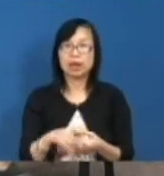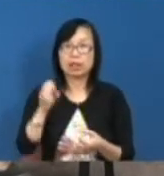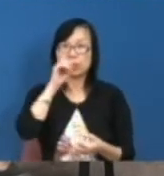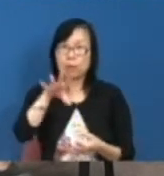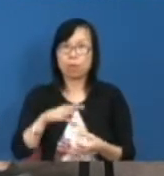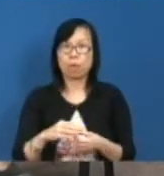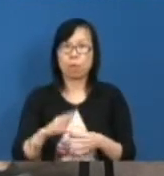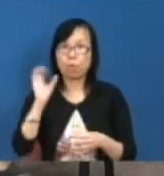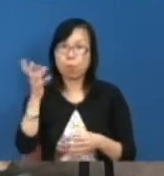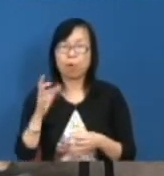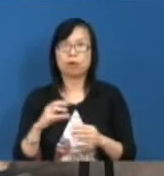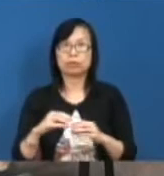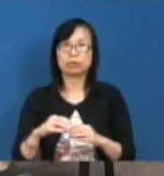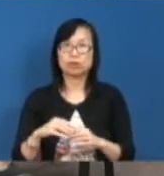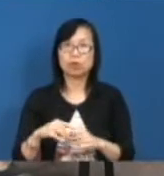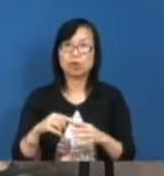健先生係工聯會